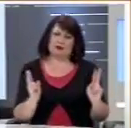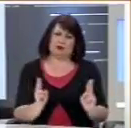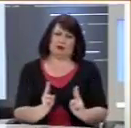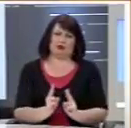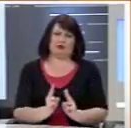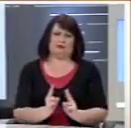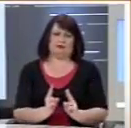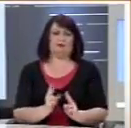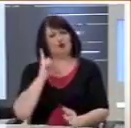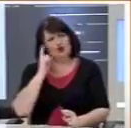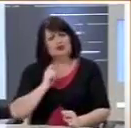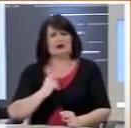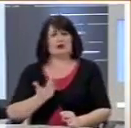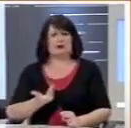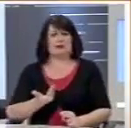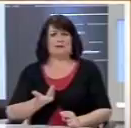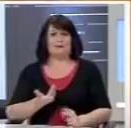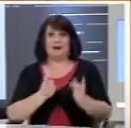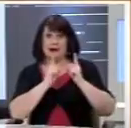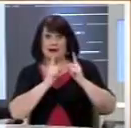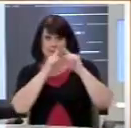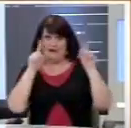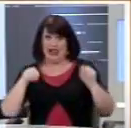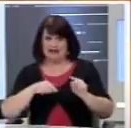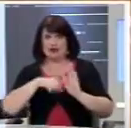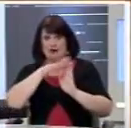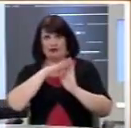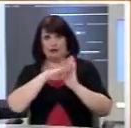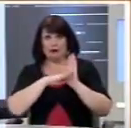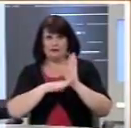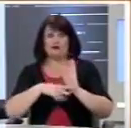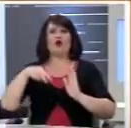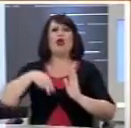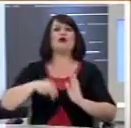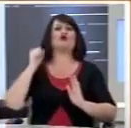Γιατί το πλαίσιο που έχουν συμφωνήσει το Λαϊκό Κόμμα και το